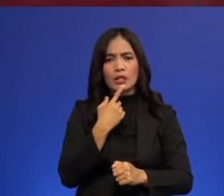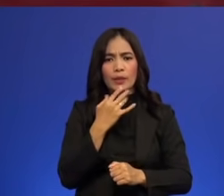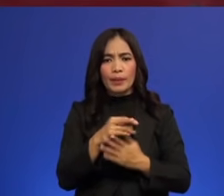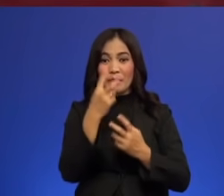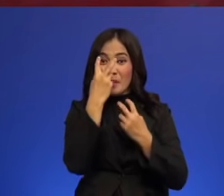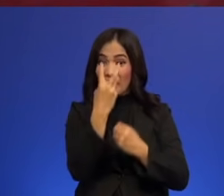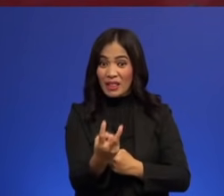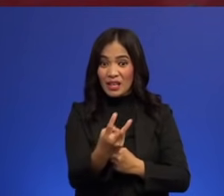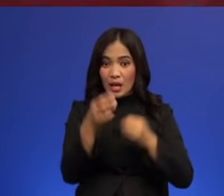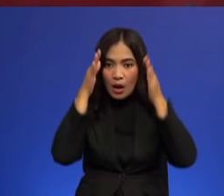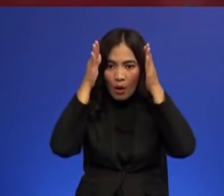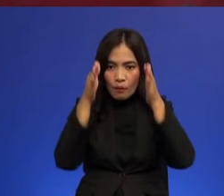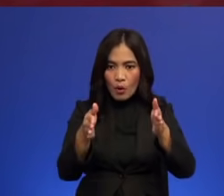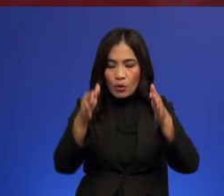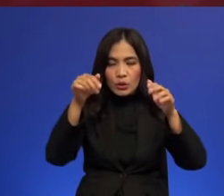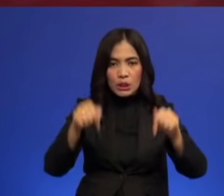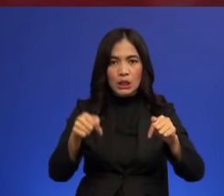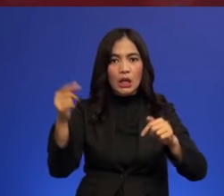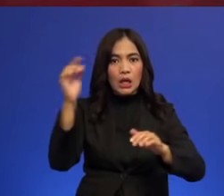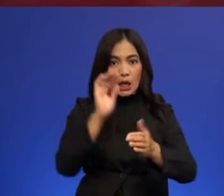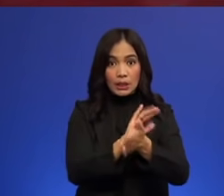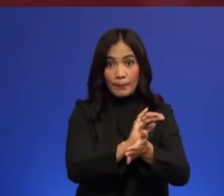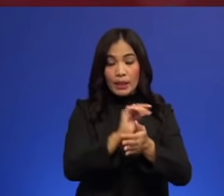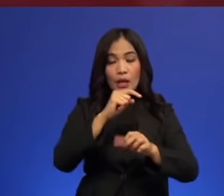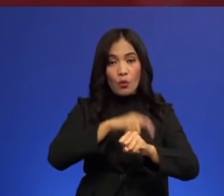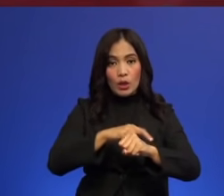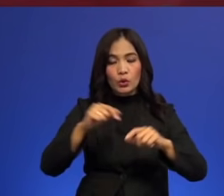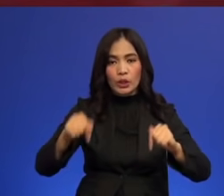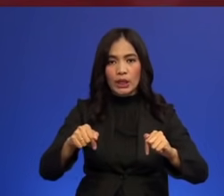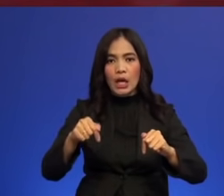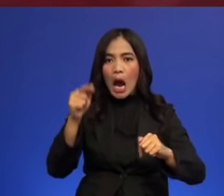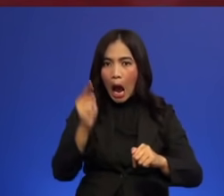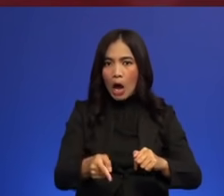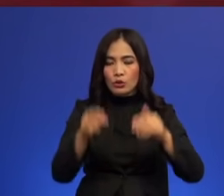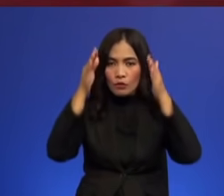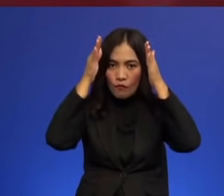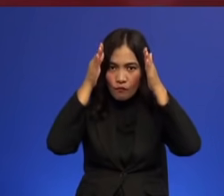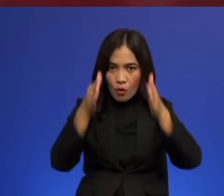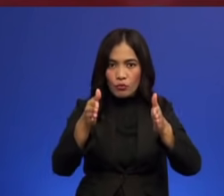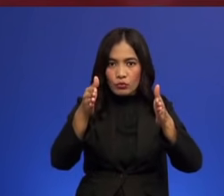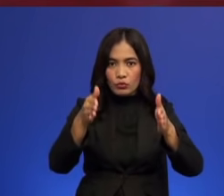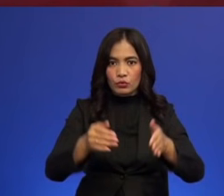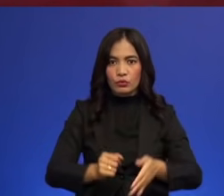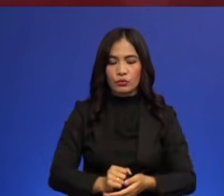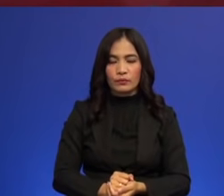ini, nah pada kesempatan ini kita memperkarakannya.